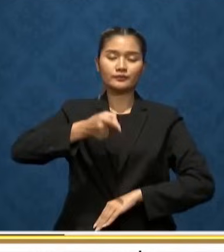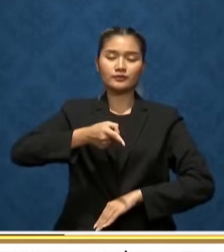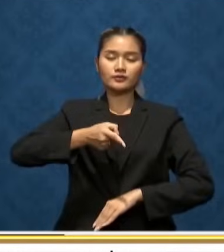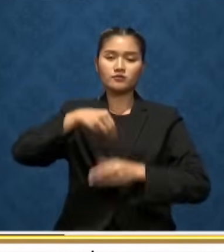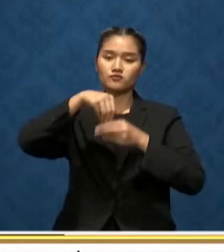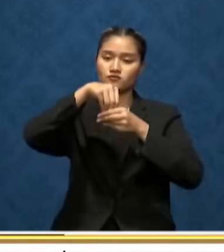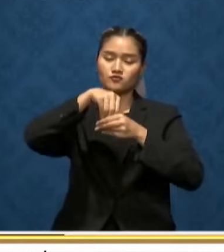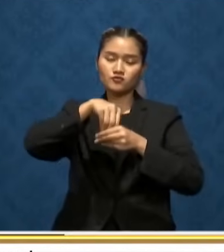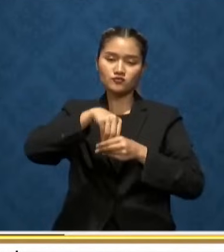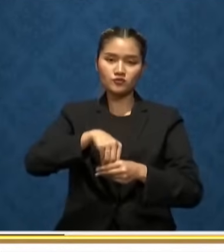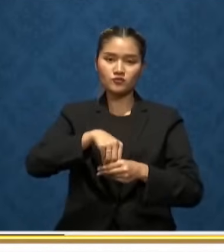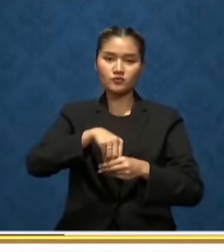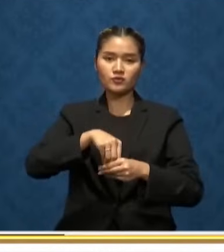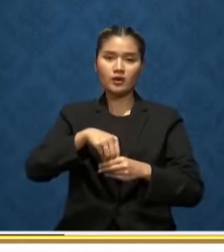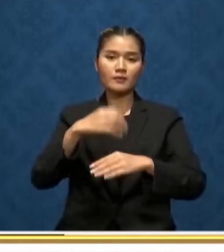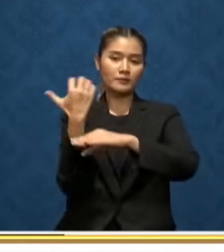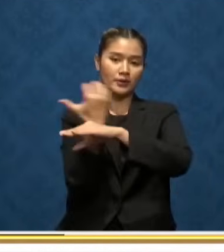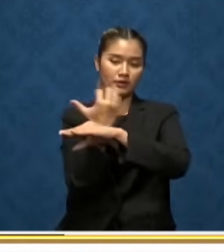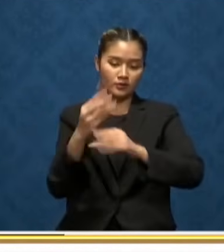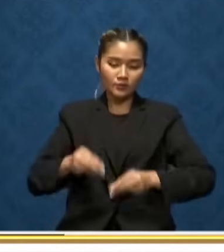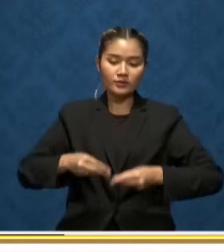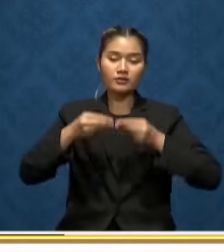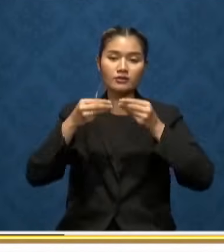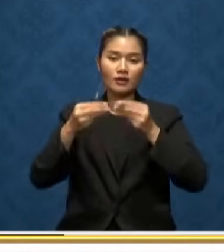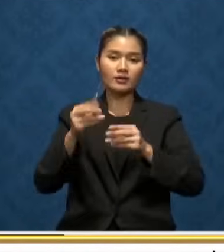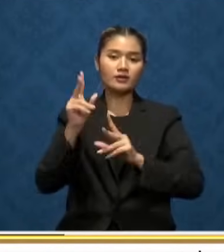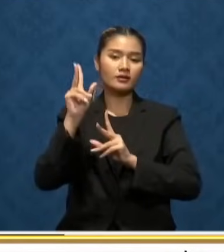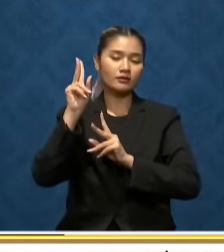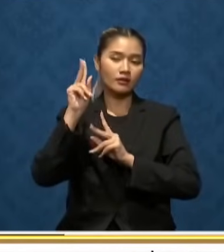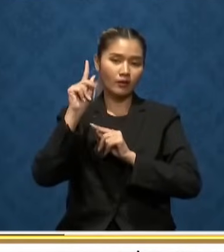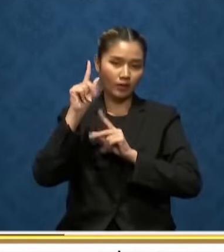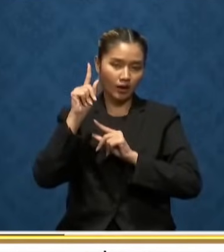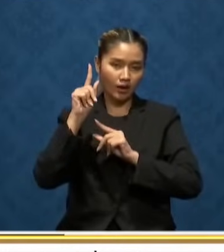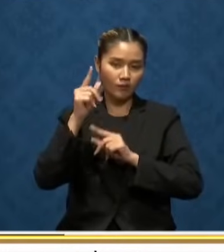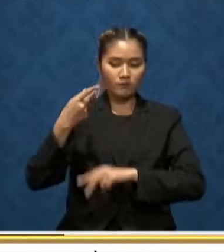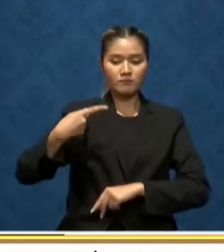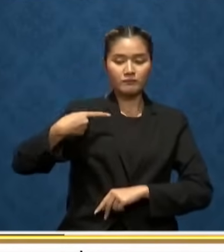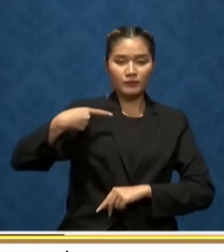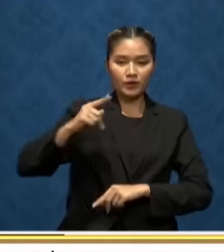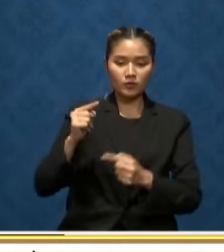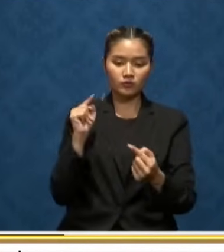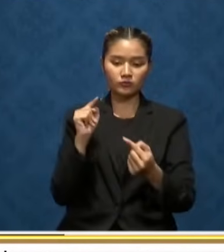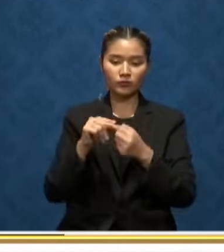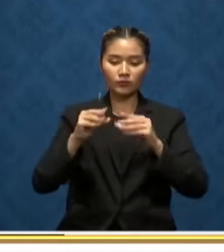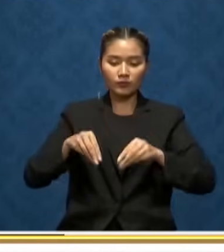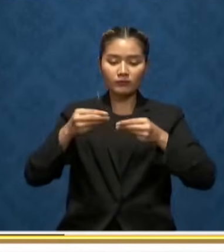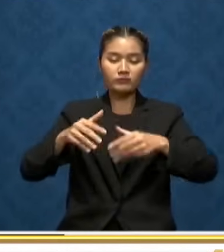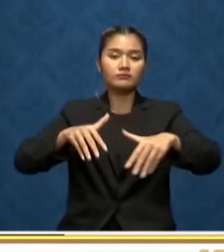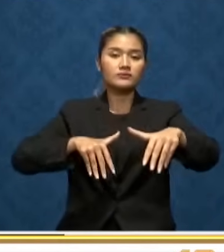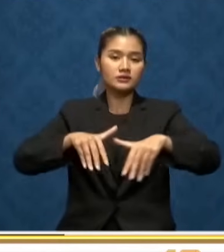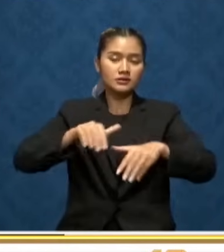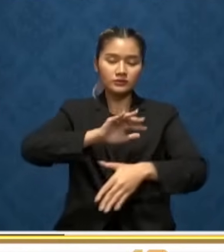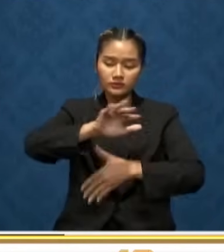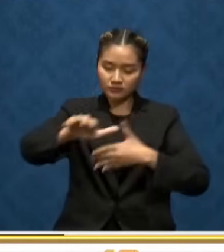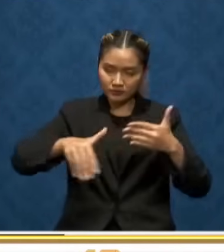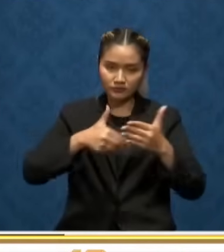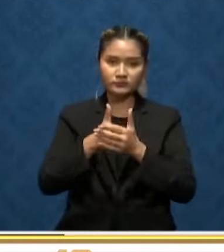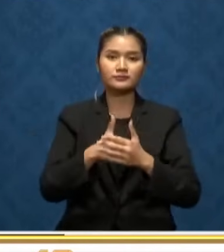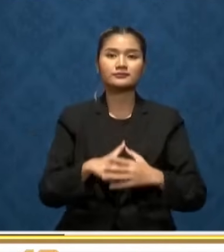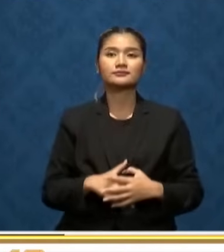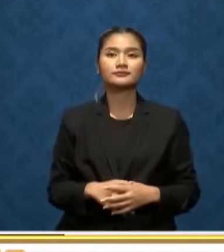นทีวีที่เพื่อข่าวสารสาระของประชาชนต่อไป